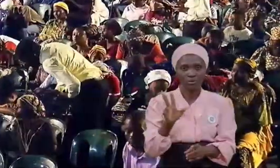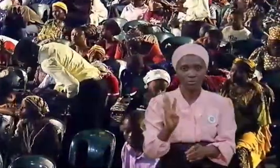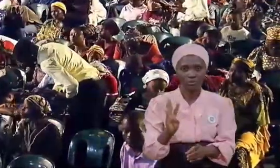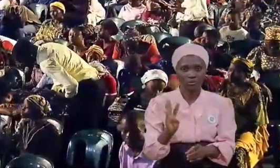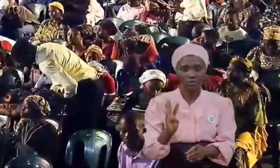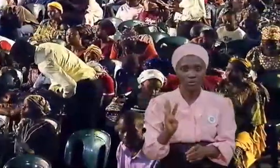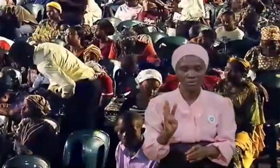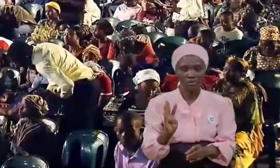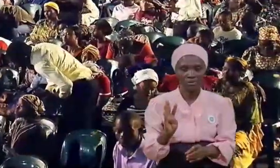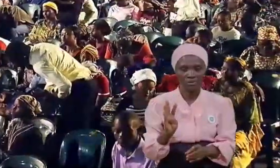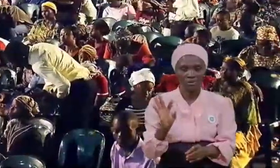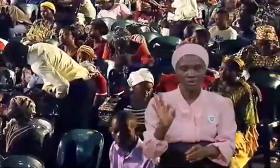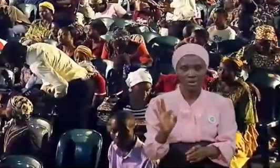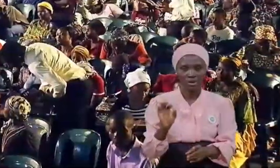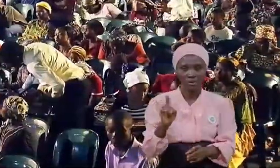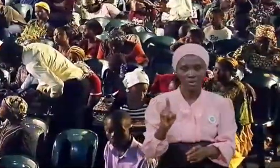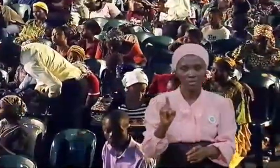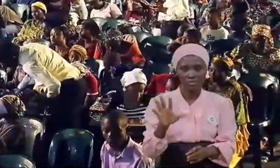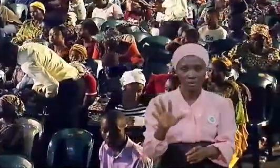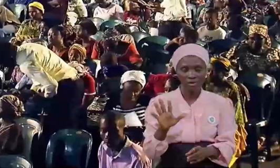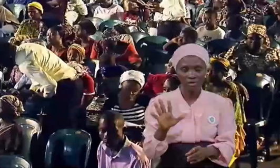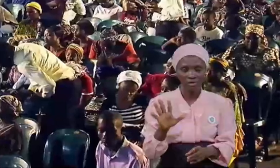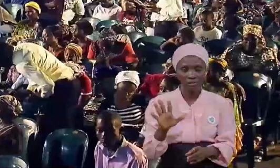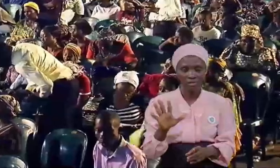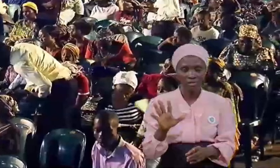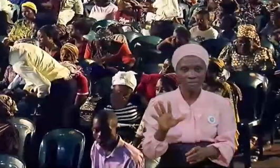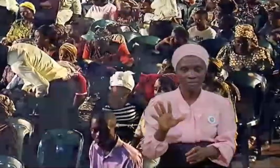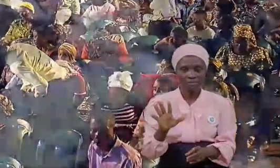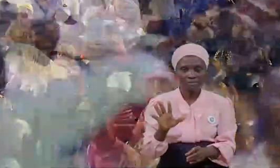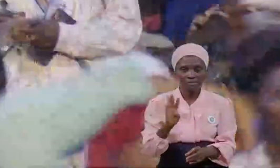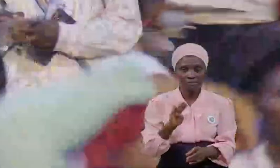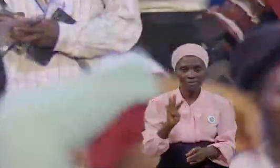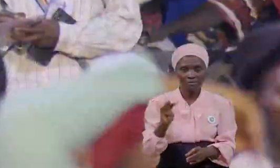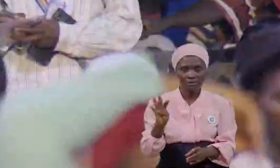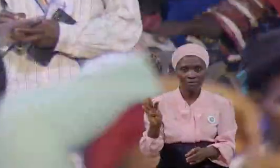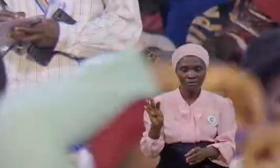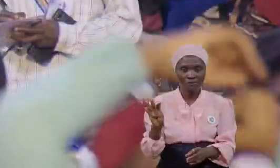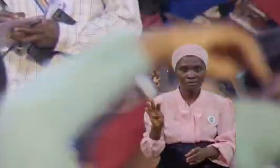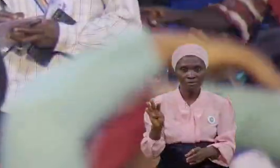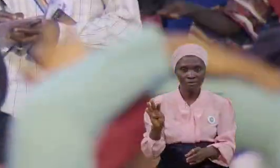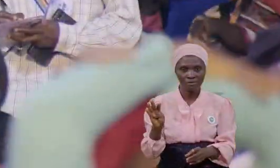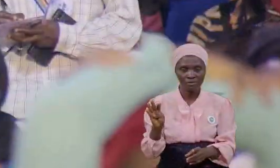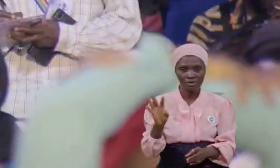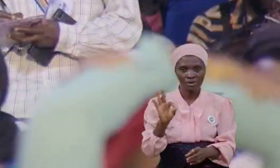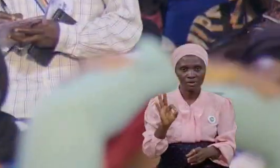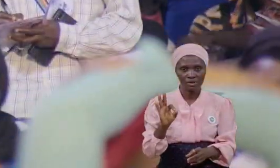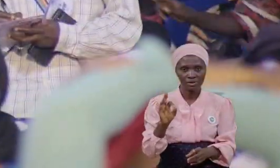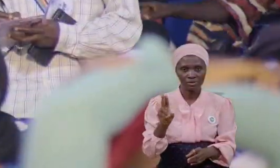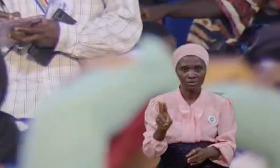91 54 44 92 63